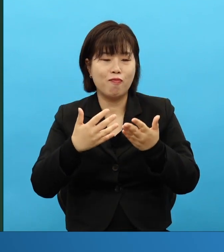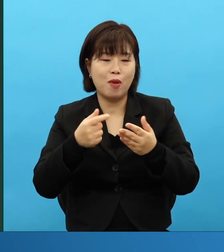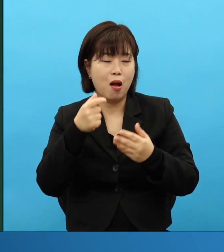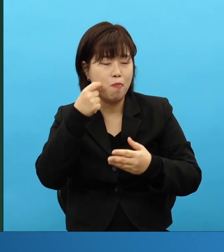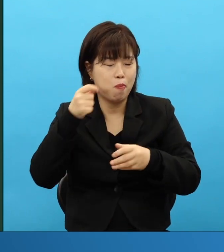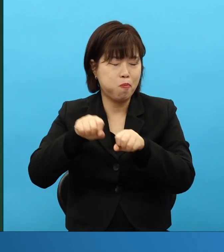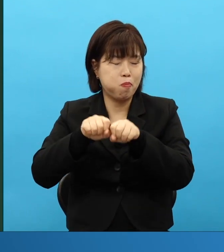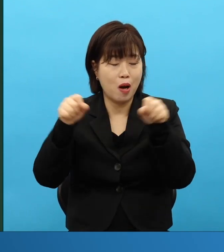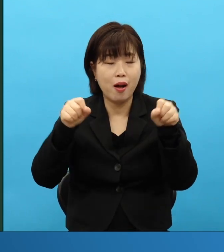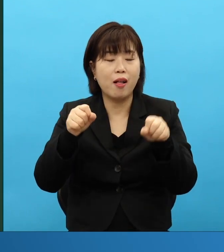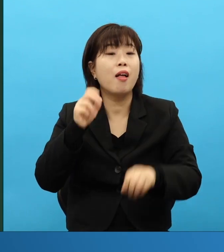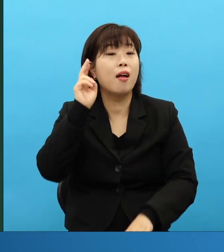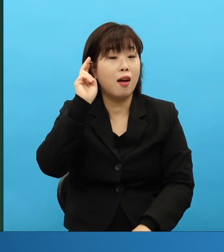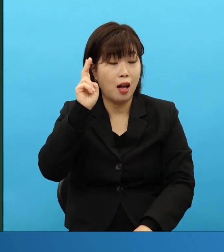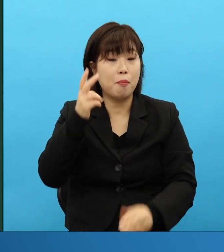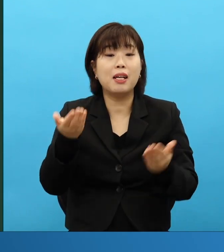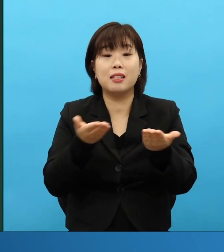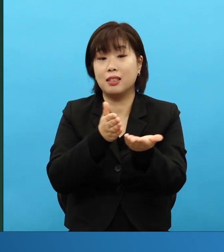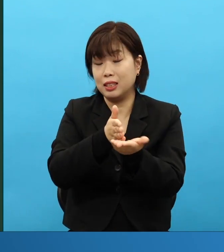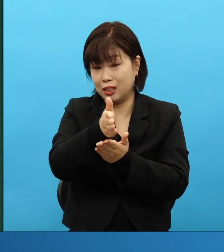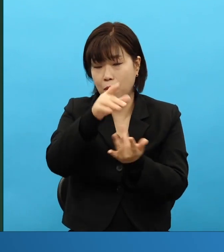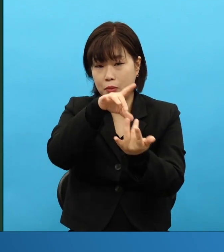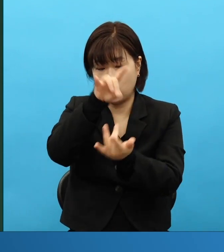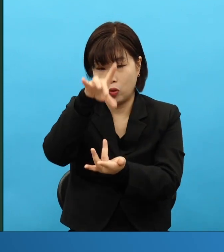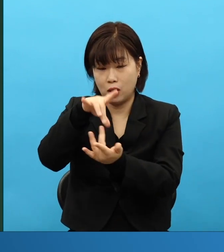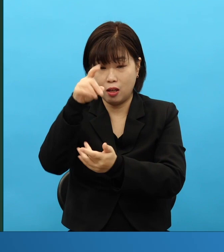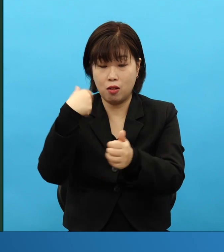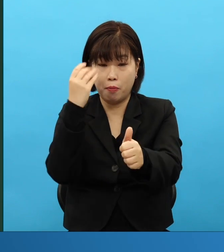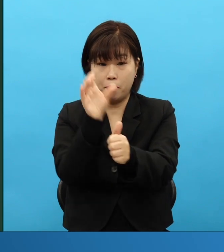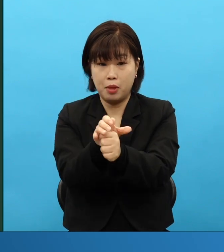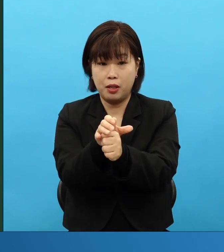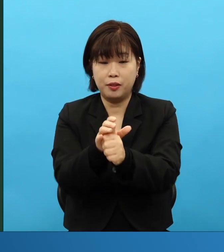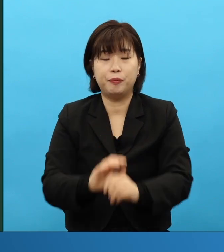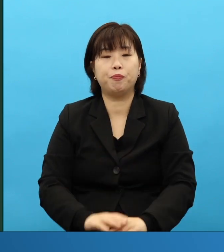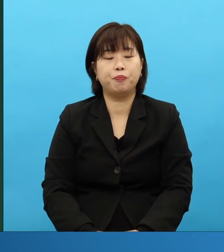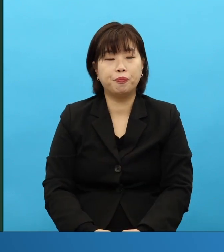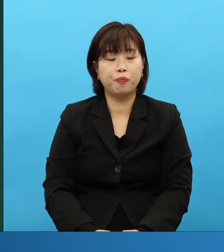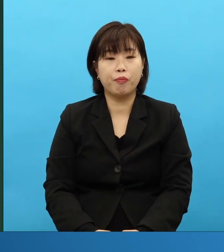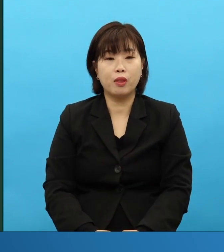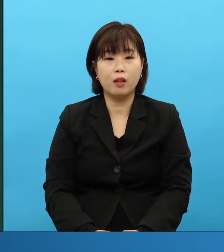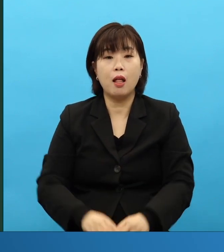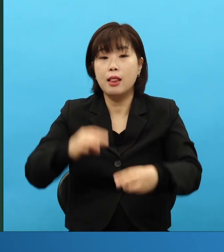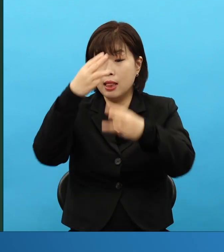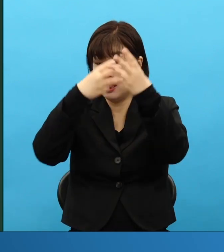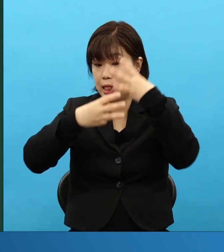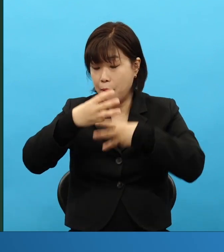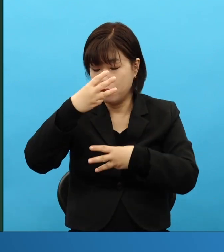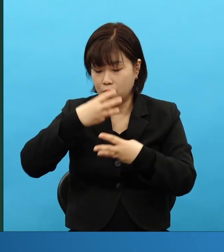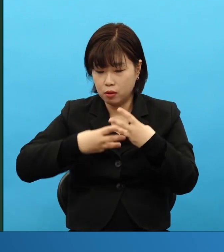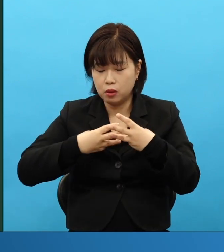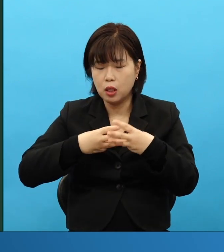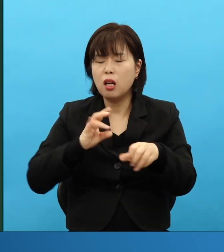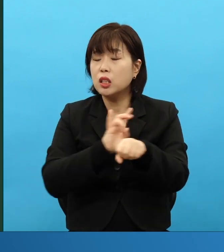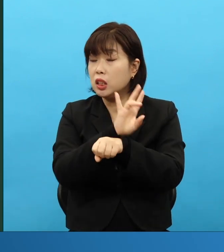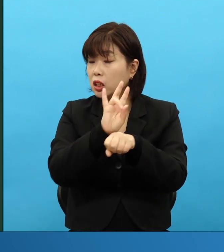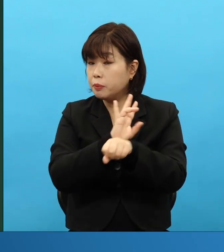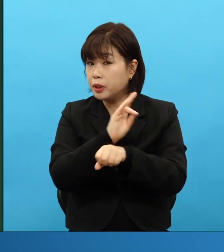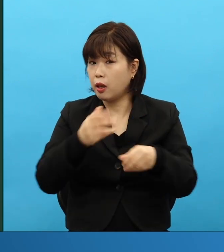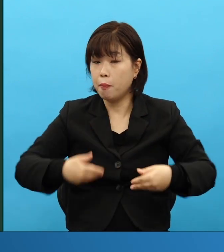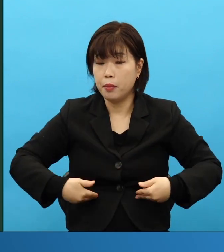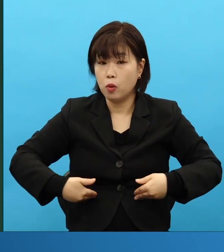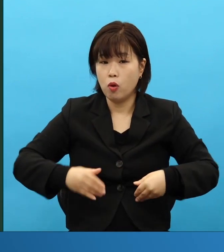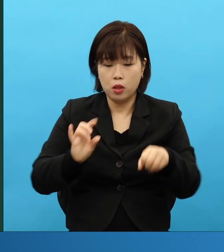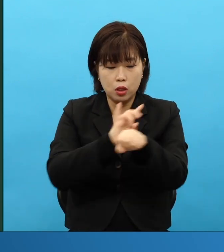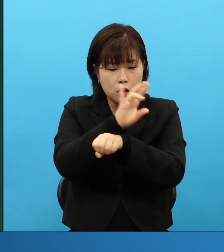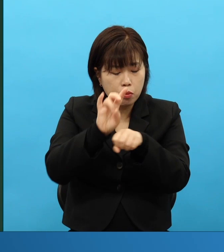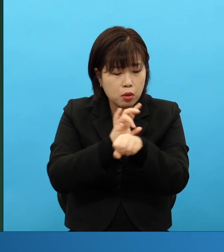give overall influence, you have to have 24 hours. 그래서 렘넌트가 24 하는 데는 두 군데밖에 없어요. And so there's only two things that our remnants can do 24